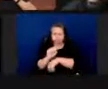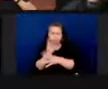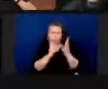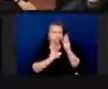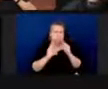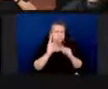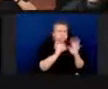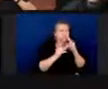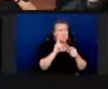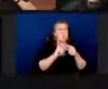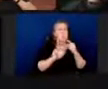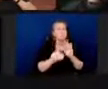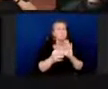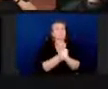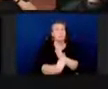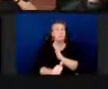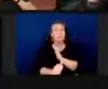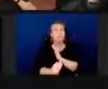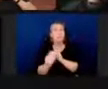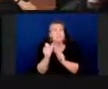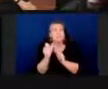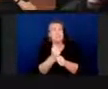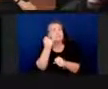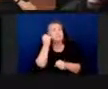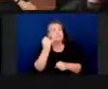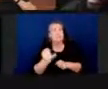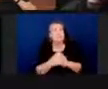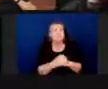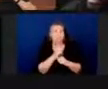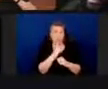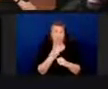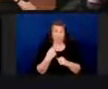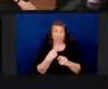kuyahusu. Mwaka uliopita tulianza program ambayo